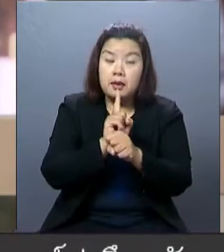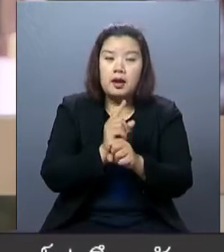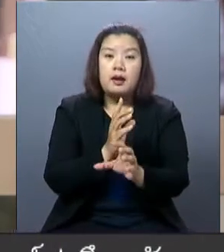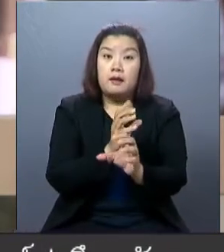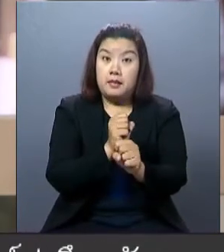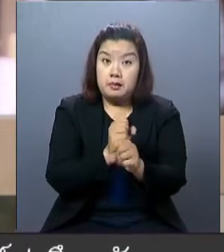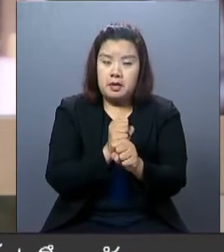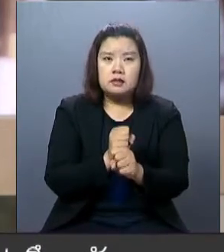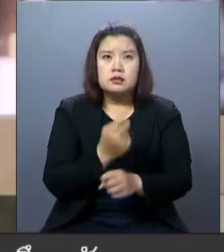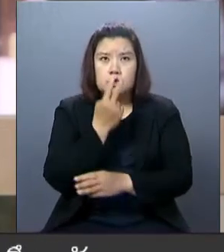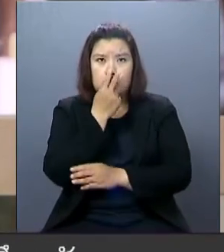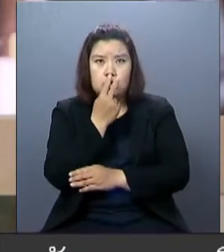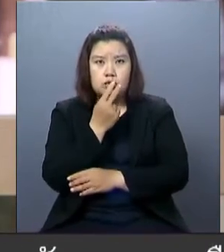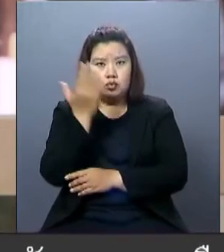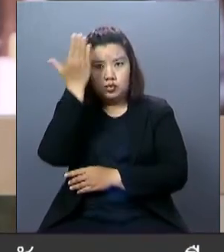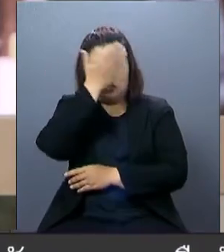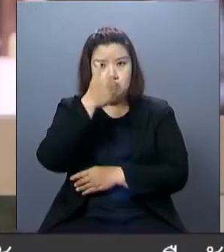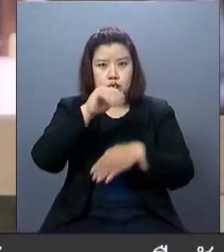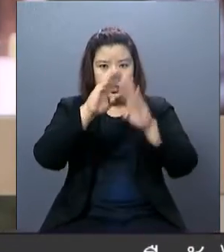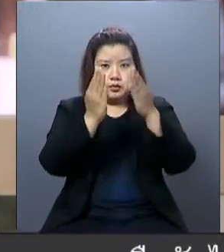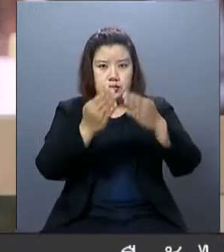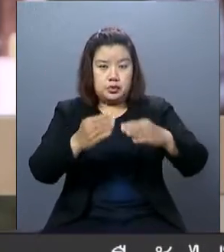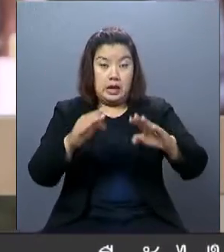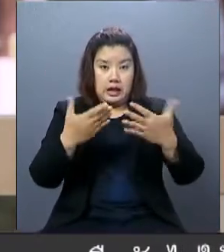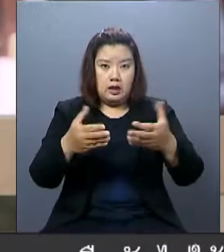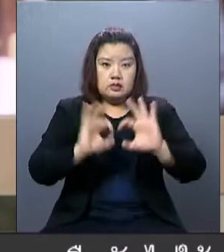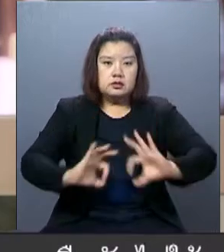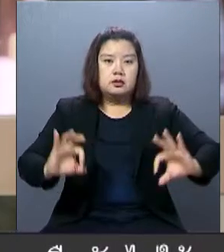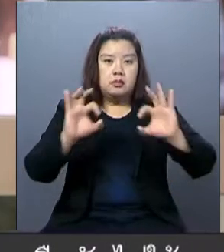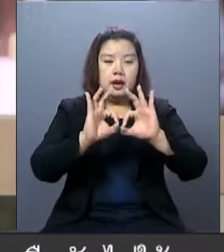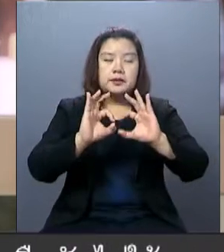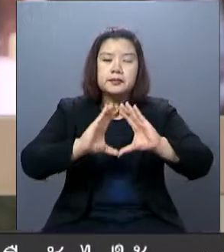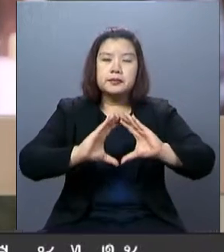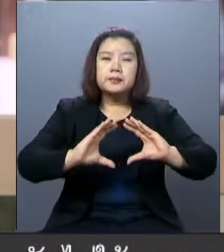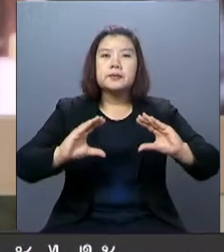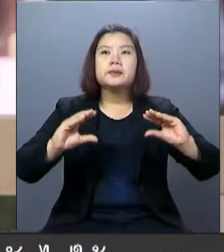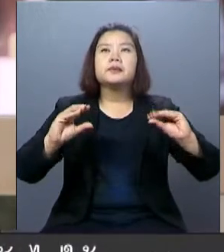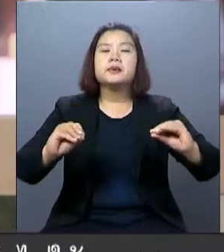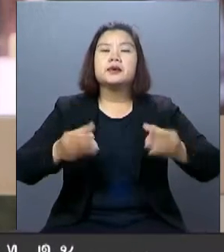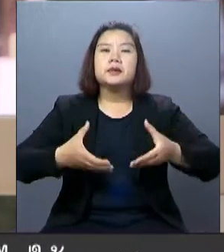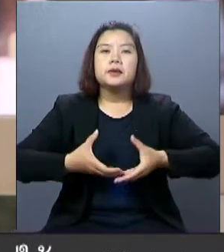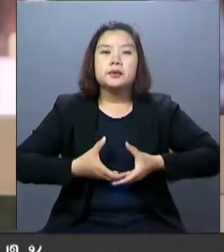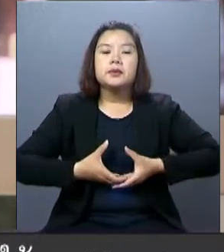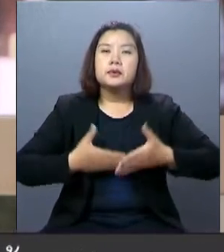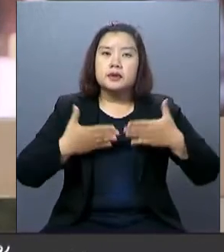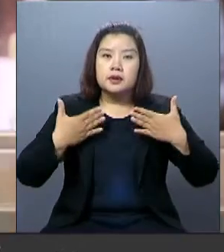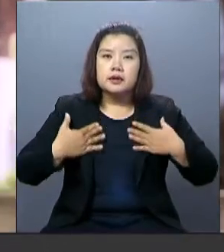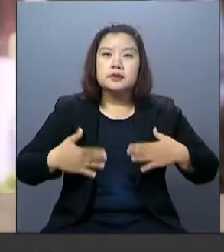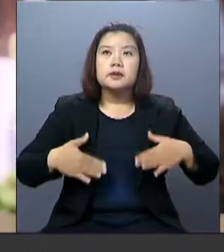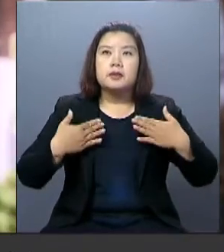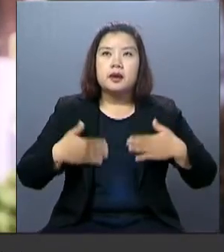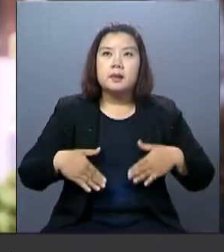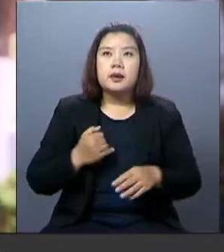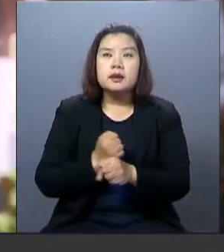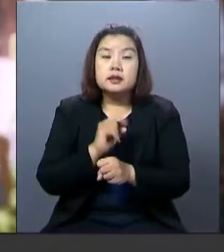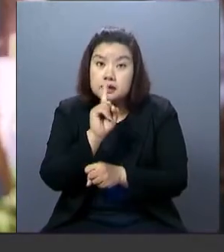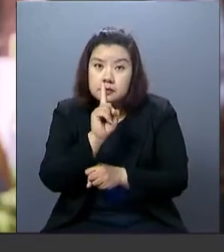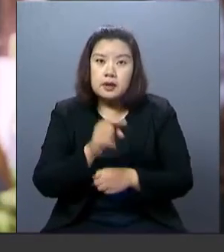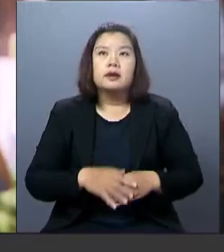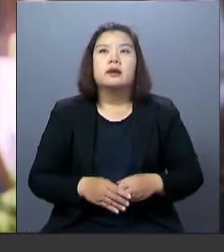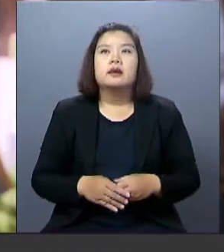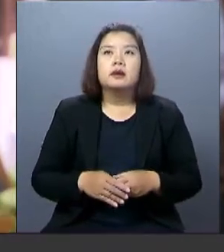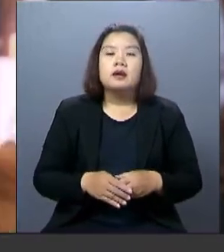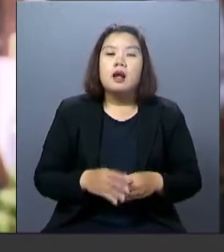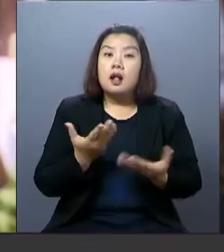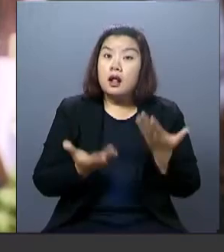มาตรผมให้หลักใหญ่ๆเอาไว้นะครับแล้วก็พยายามบอกเขาพี่ๆว่าเส้นสายหรือรูปทรงอะไร